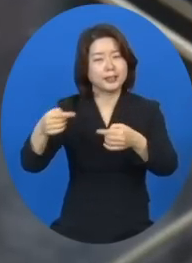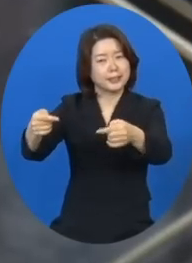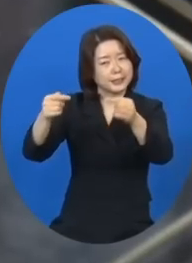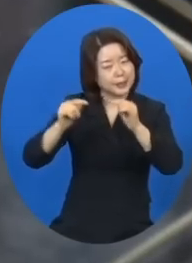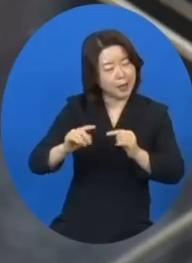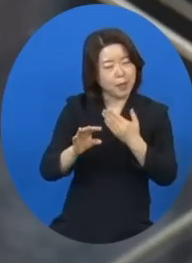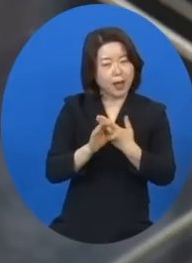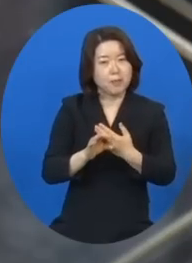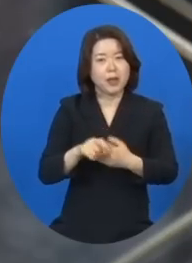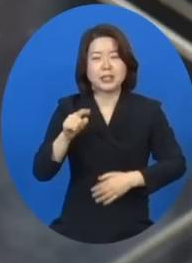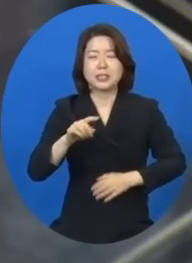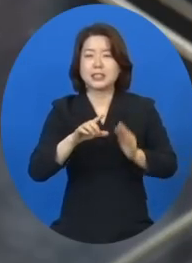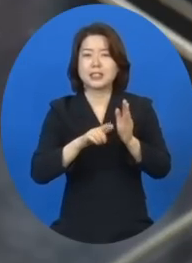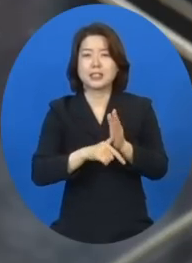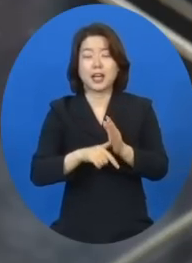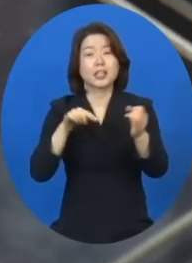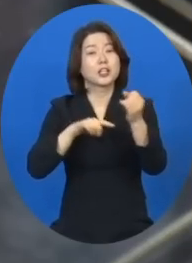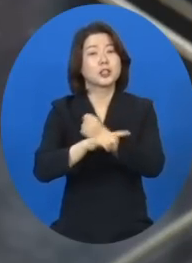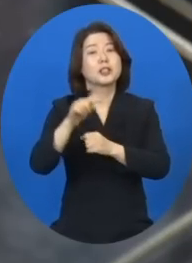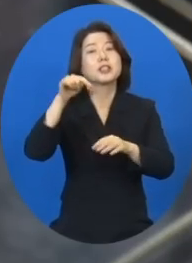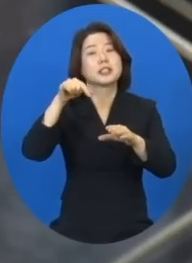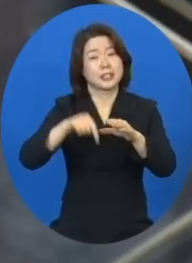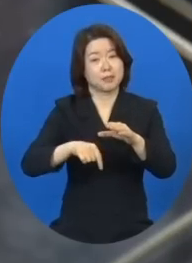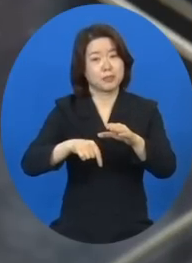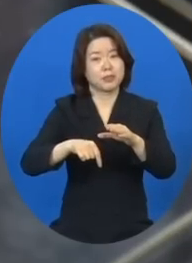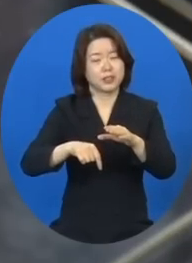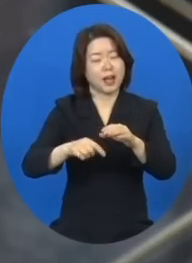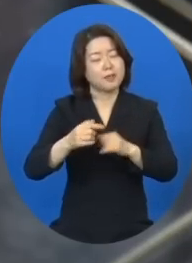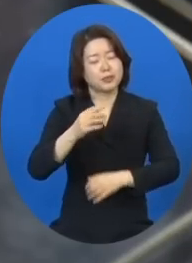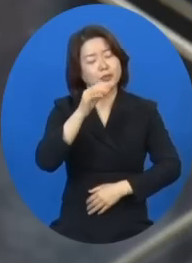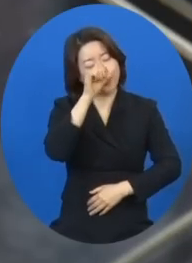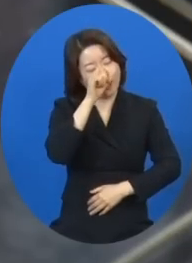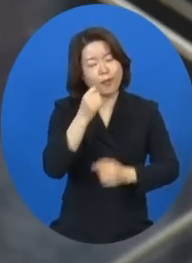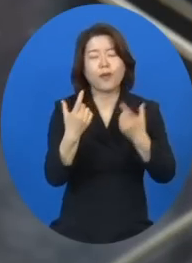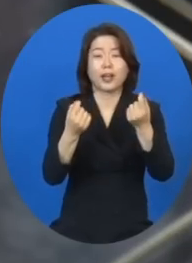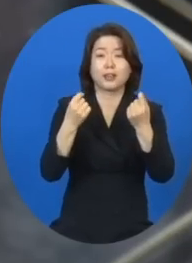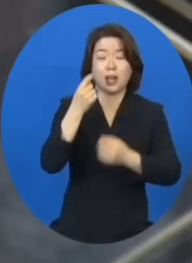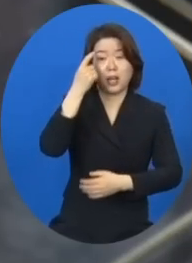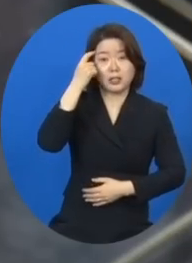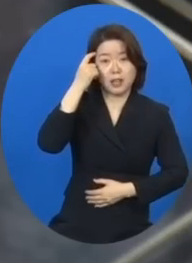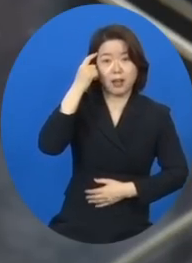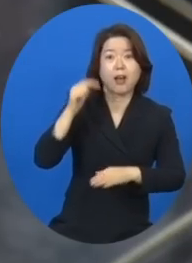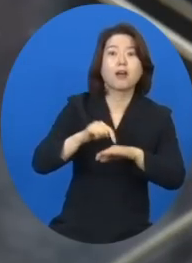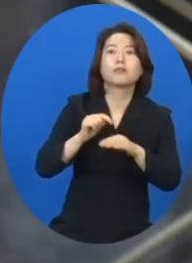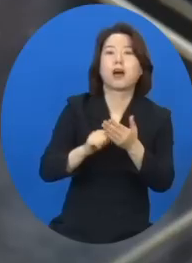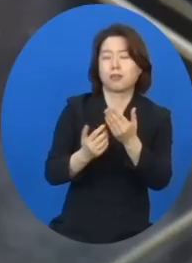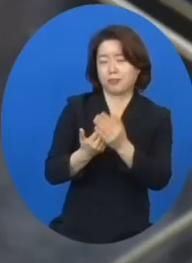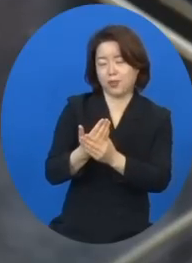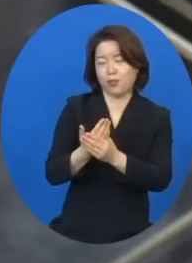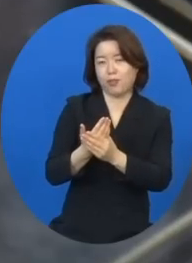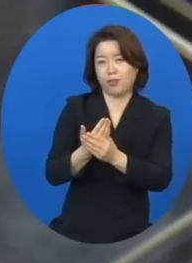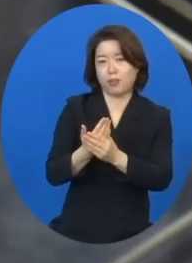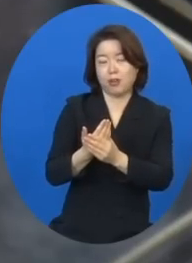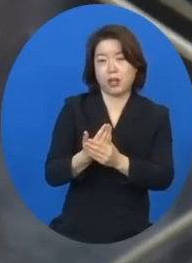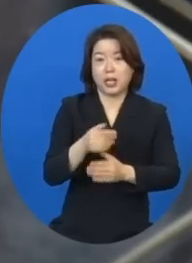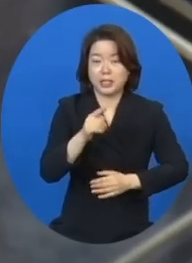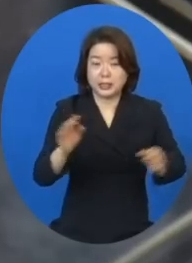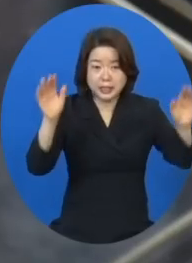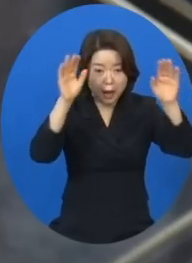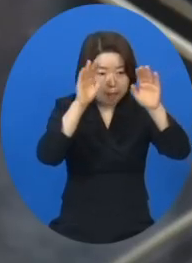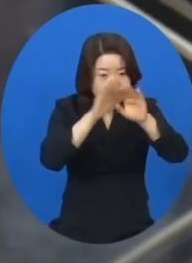그래도 이 시간이 참 뜻깊게 의미 있게 시간을 보낼 수 있겠다라는 마음이 있었습니다. 그날